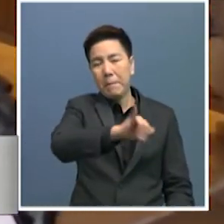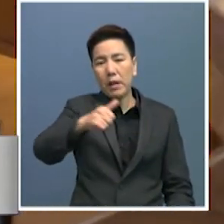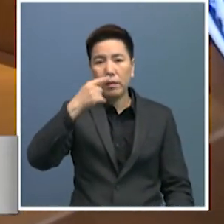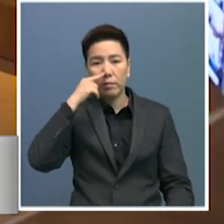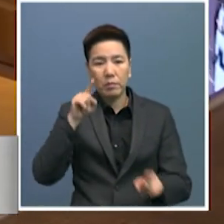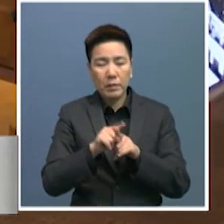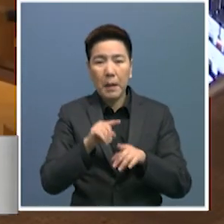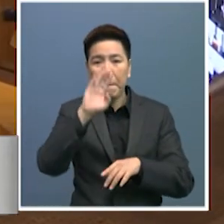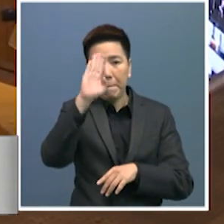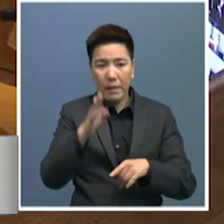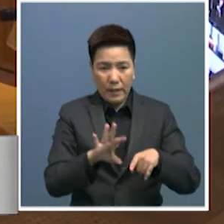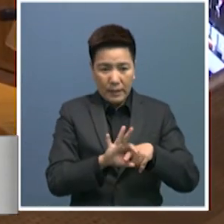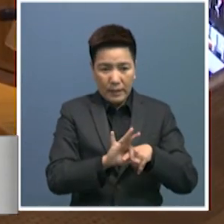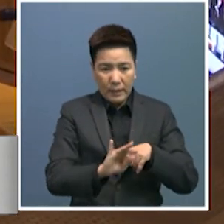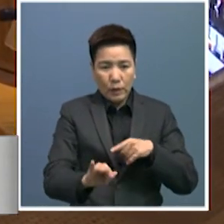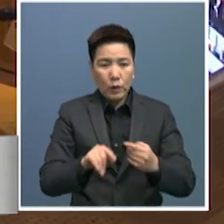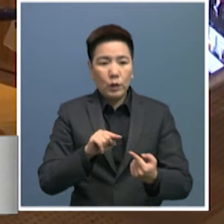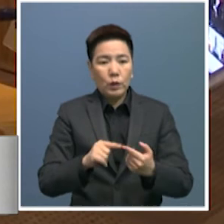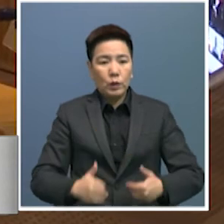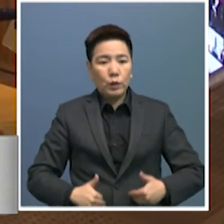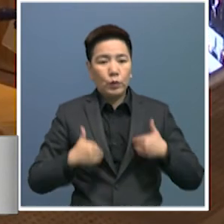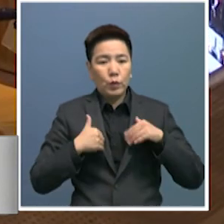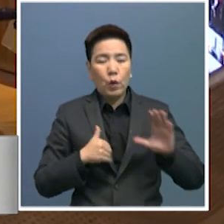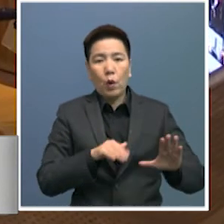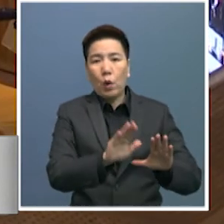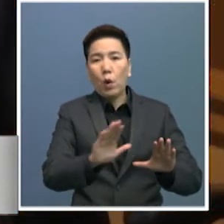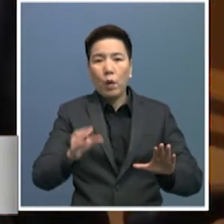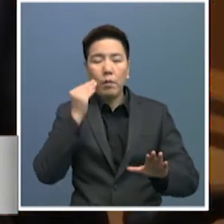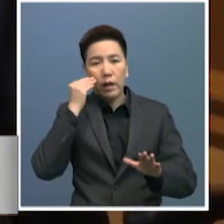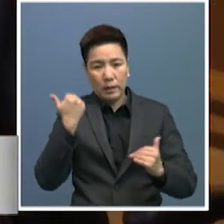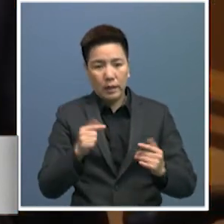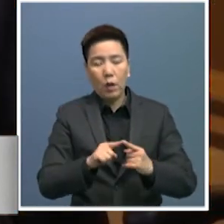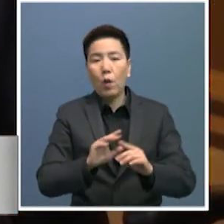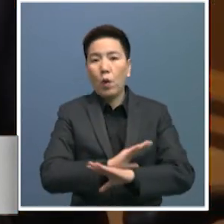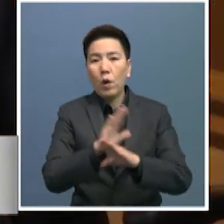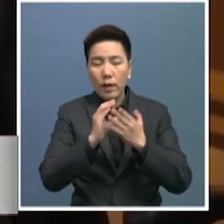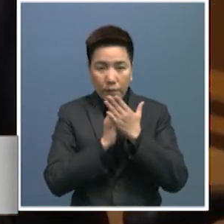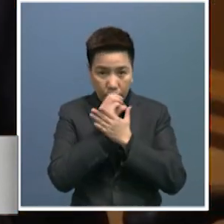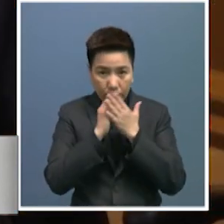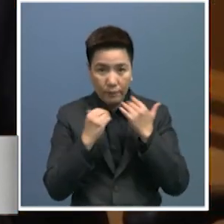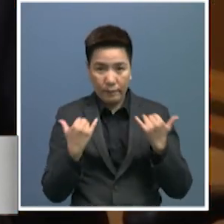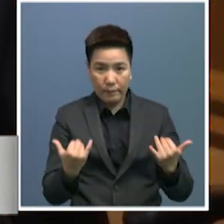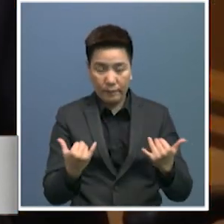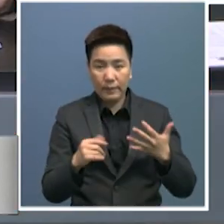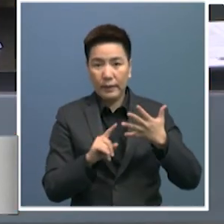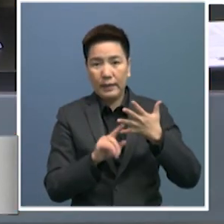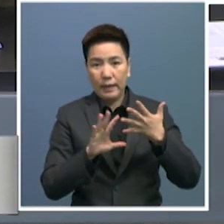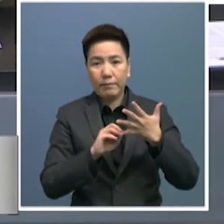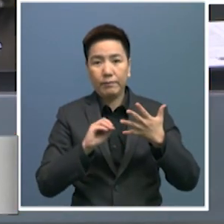เขามีการใช้เพื่อจะท่อมกันตามวิถีชาวบ้านก็เลยมองว่าคนจะยกเลิกออกจากบัญชียาเสพติดให้โทษประเภทที่ 5นั่นเองหลักค่ะ